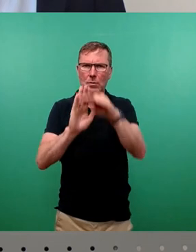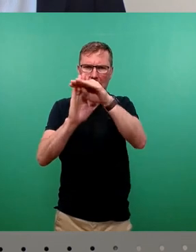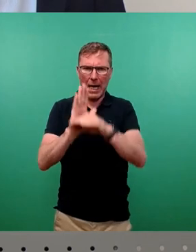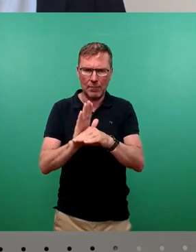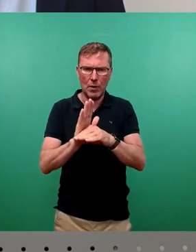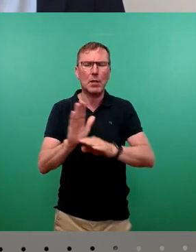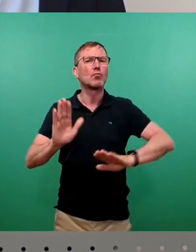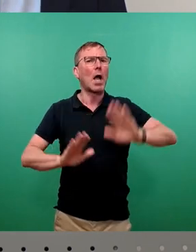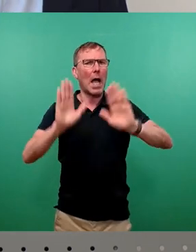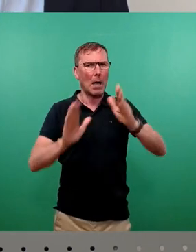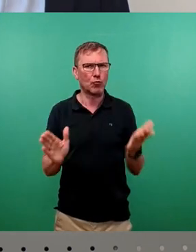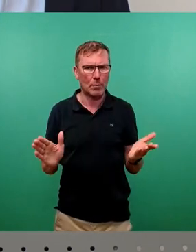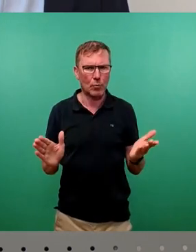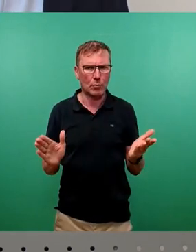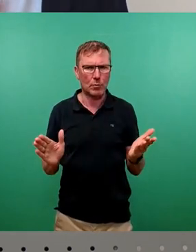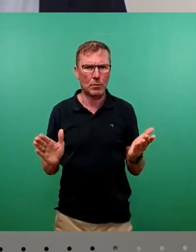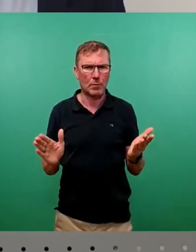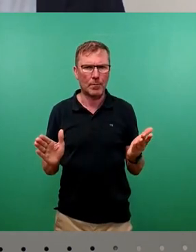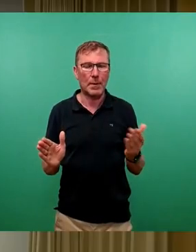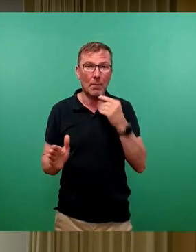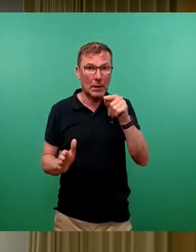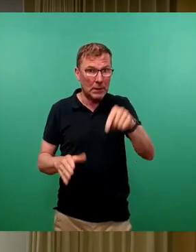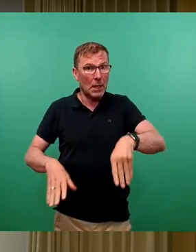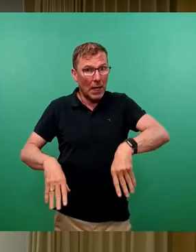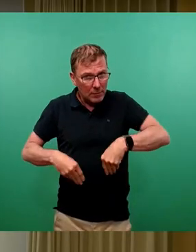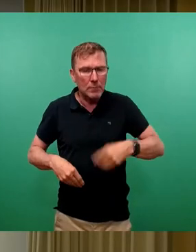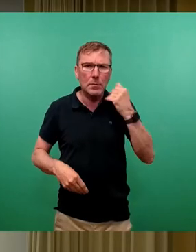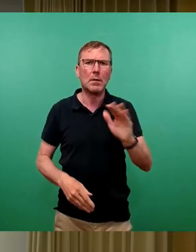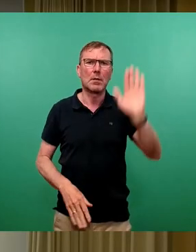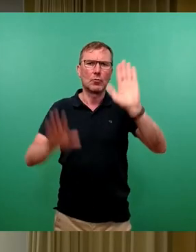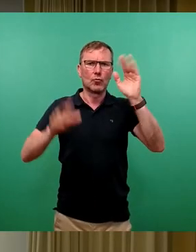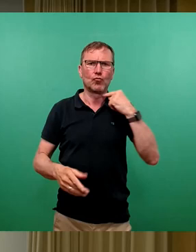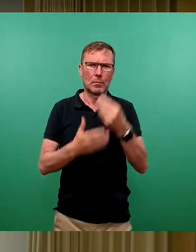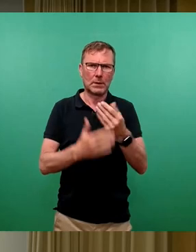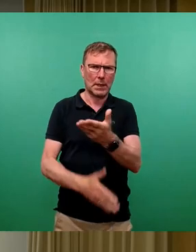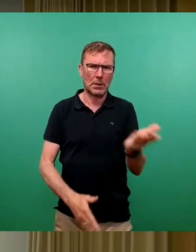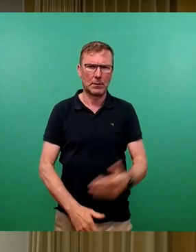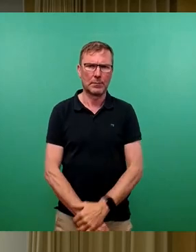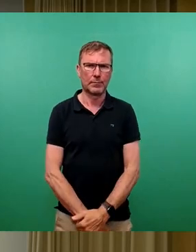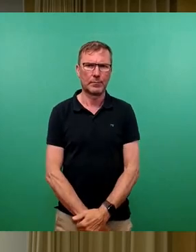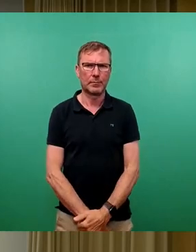Abstimmung. Schlussabstimmung, wer dem folgen möchte, den bitte ich jetzt ums Stimmzeichen.